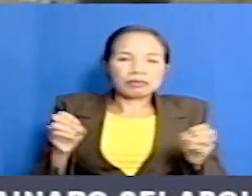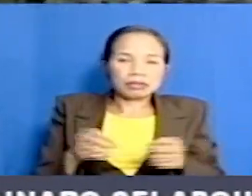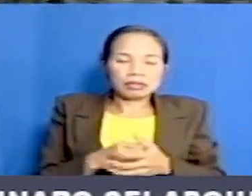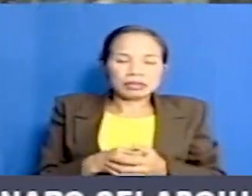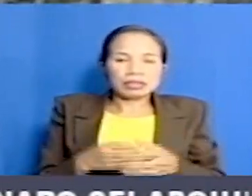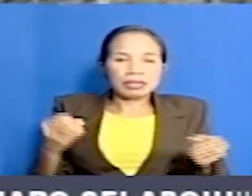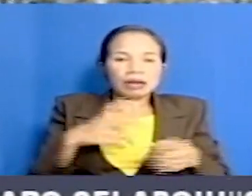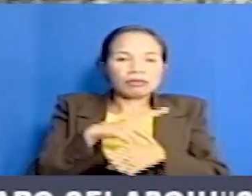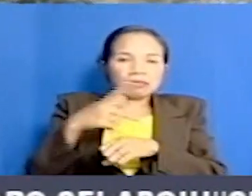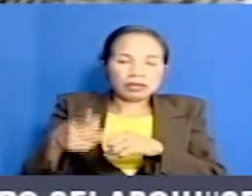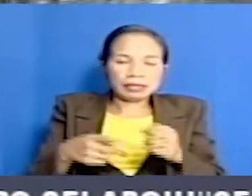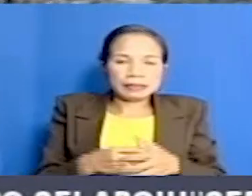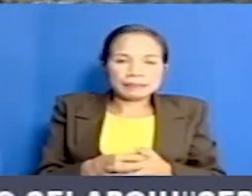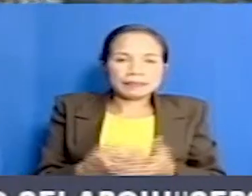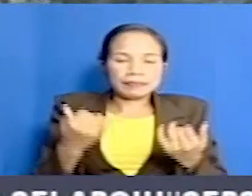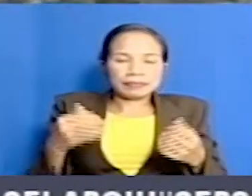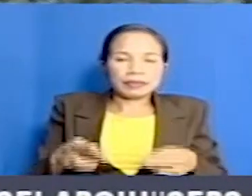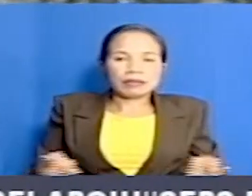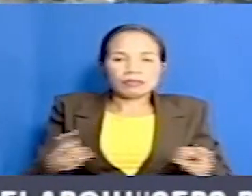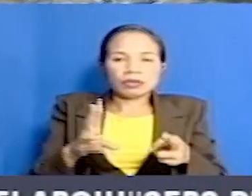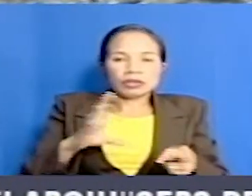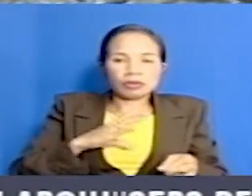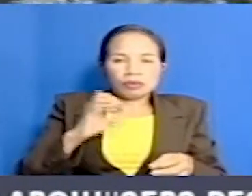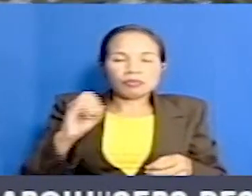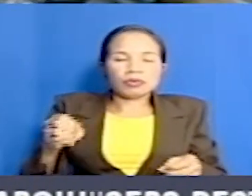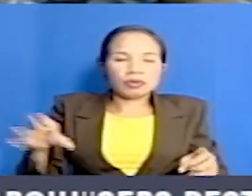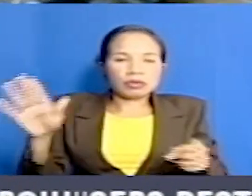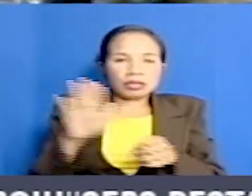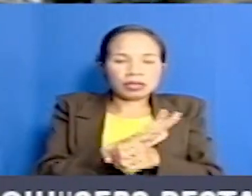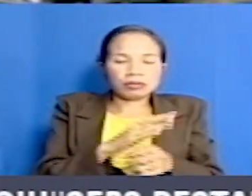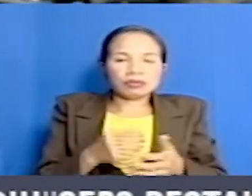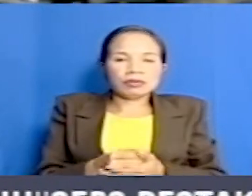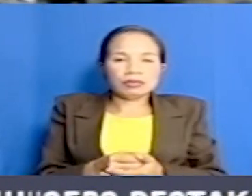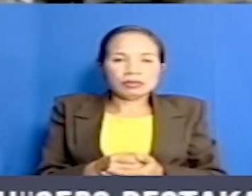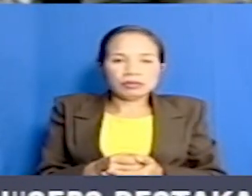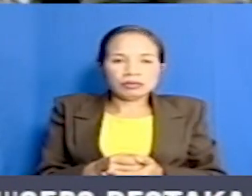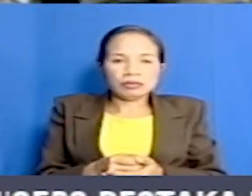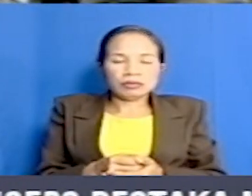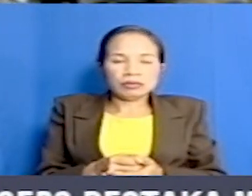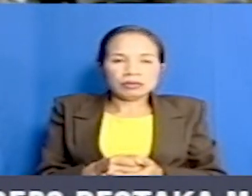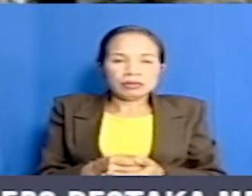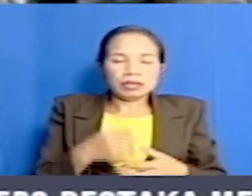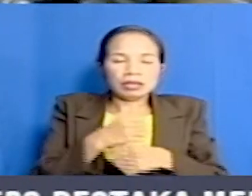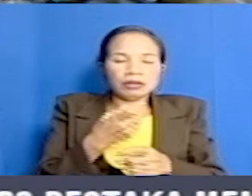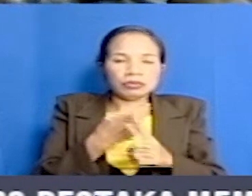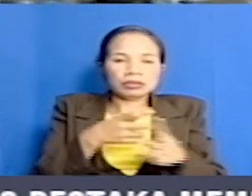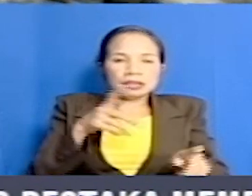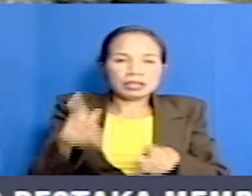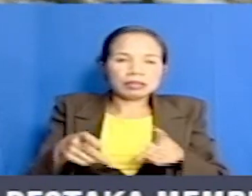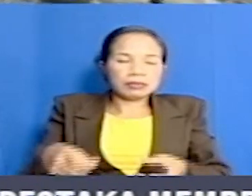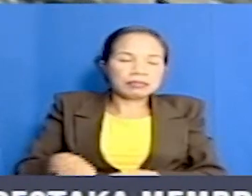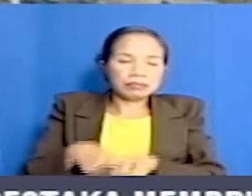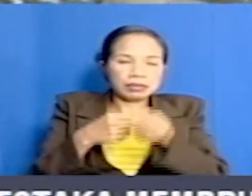mo dau dau ne mota ku moro na kono ho baraka ne be konstroi hu si cidadão sira ne be pinheira rai